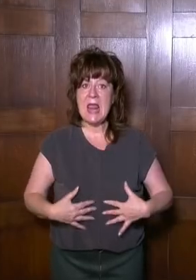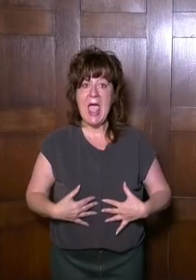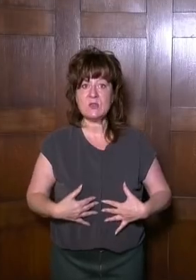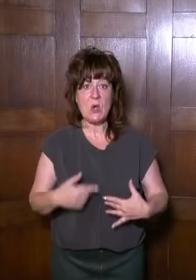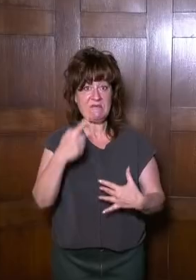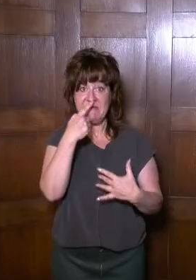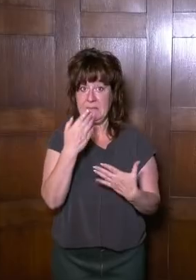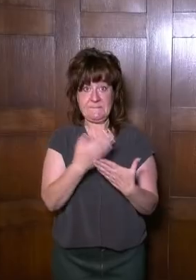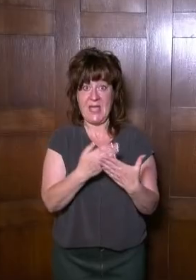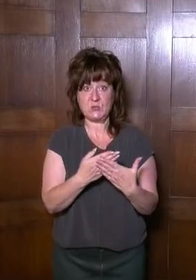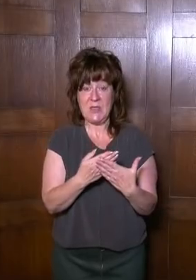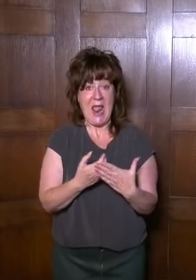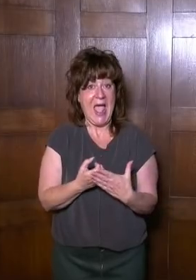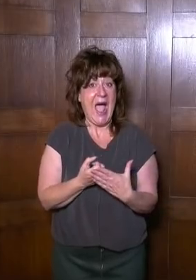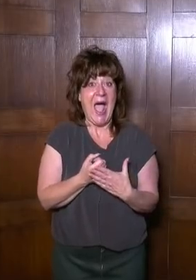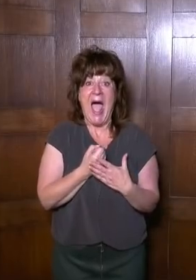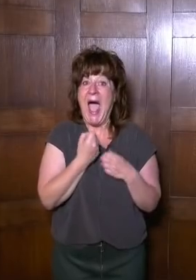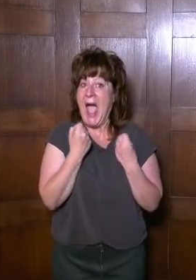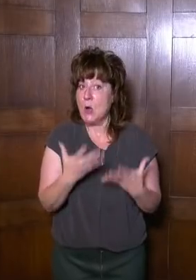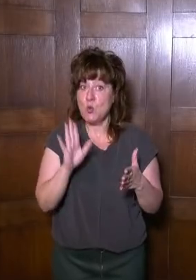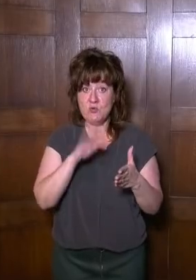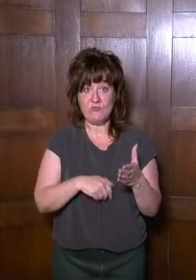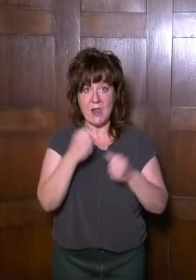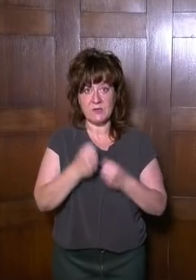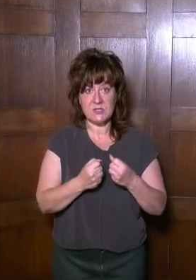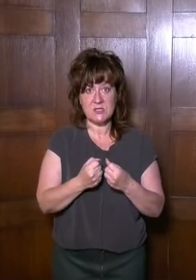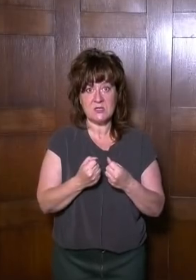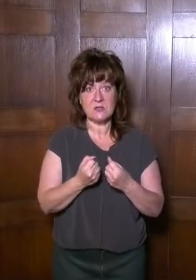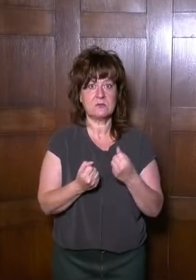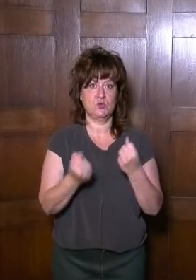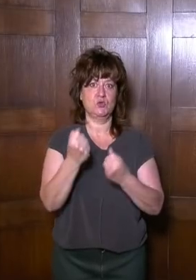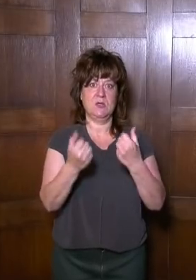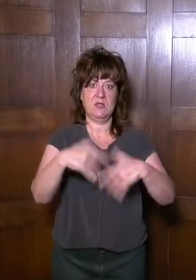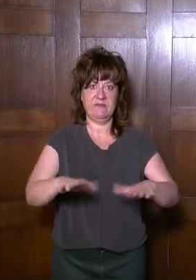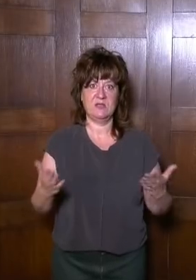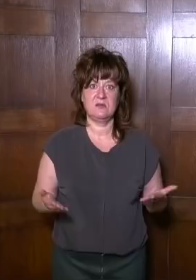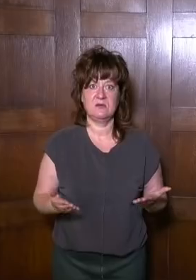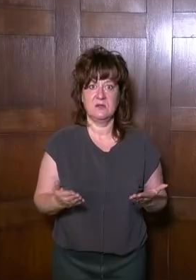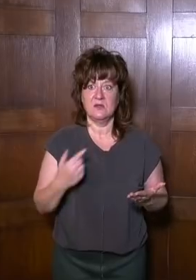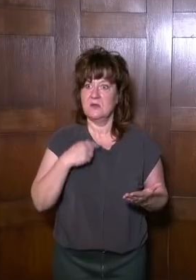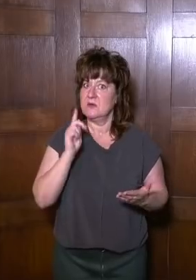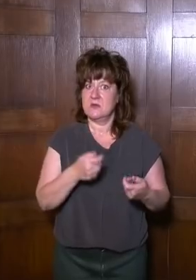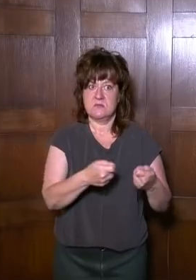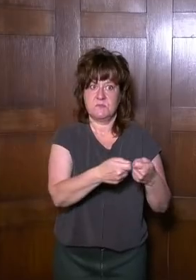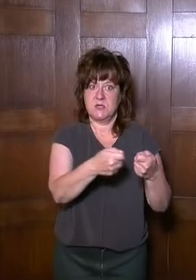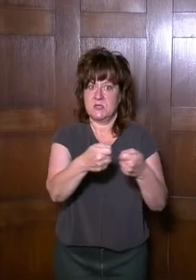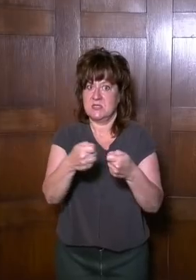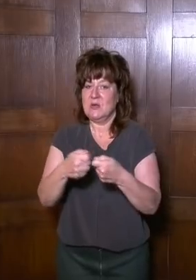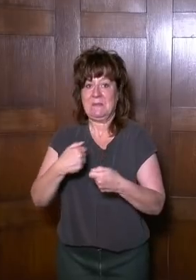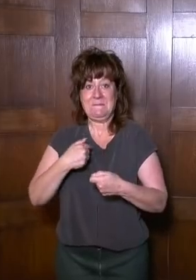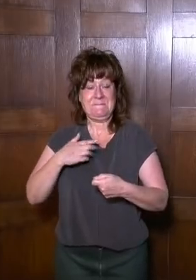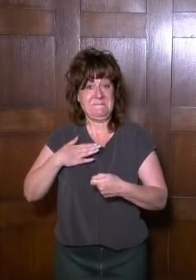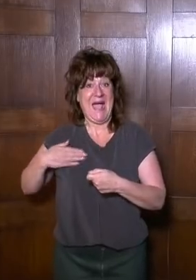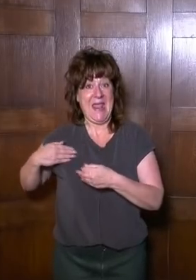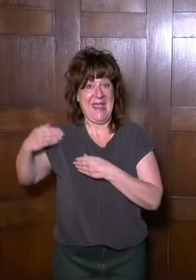ein akuter Fall auftreten sollte, schwierig. Mit Beziehungen, also ich bin noch die Generation, die das